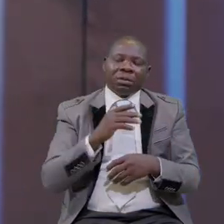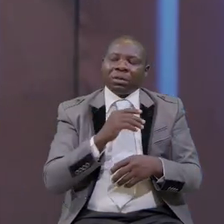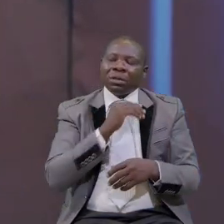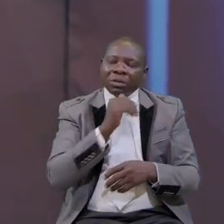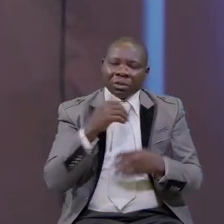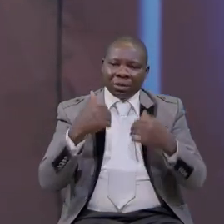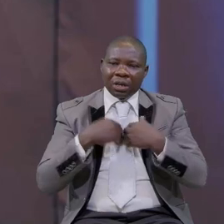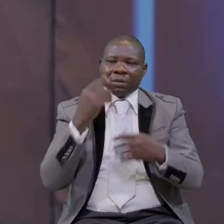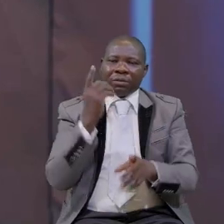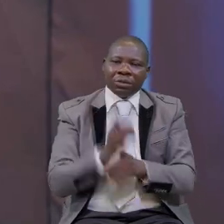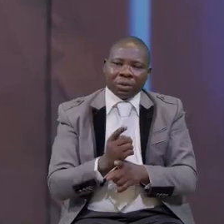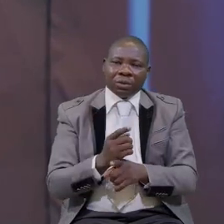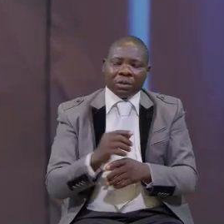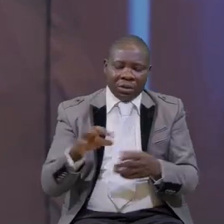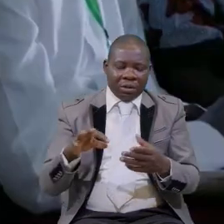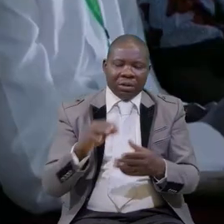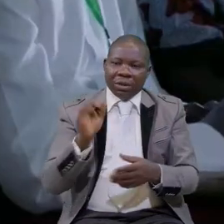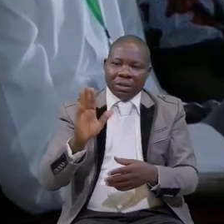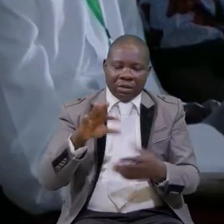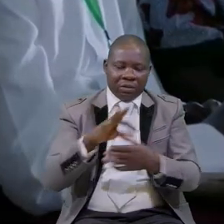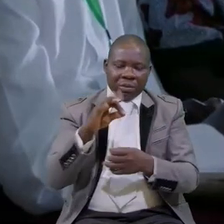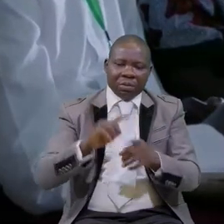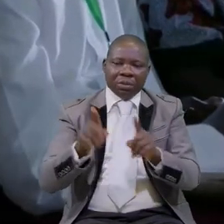son esprit, j'aurai une double portion.